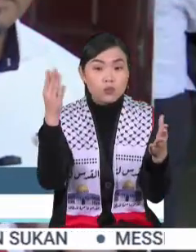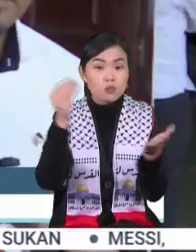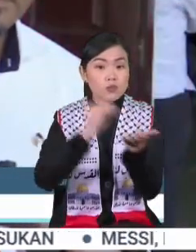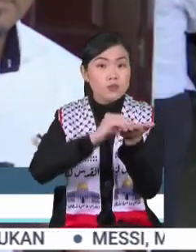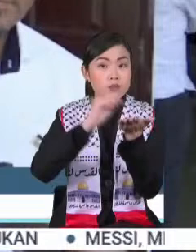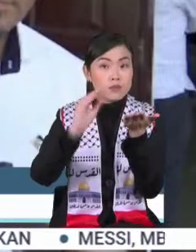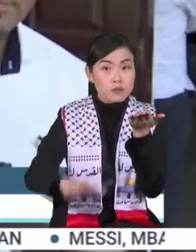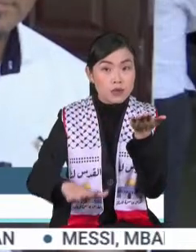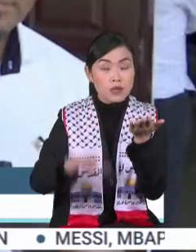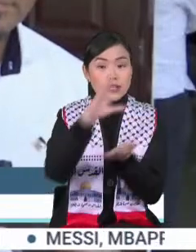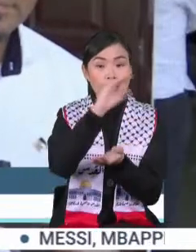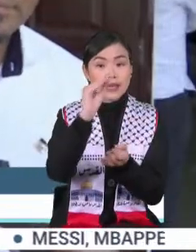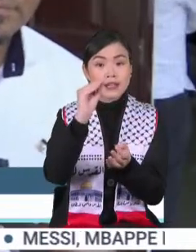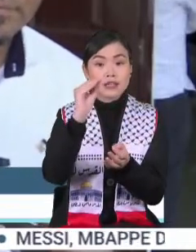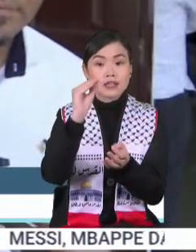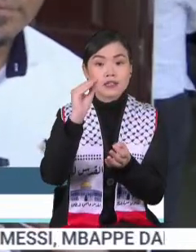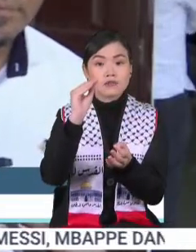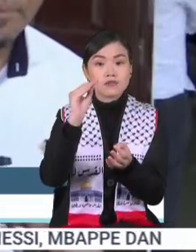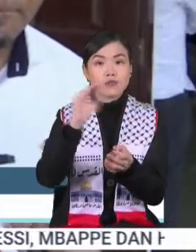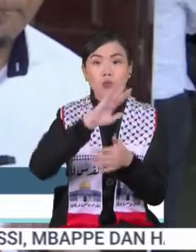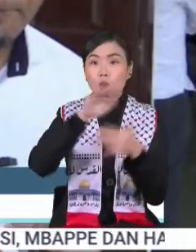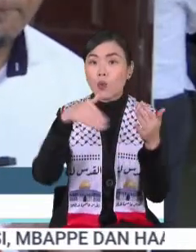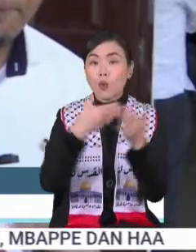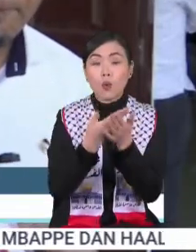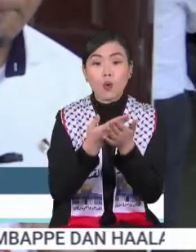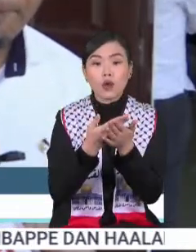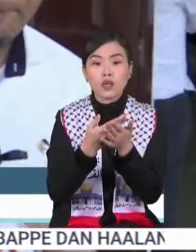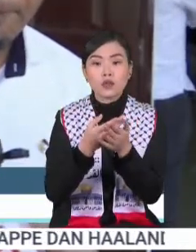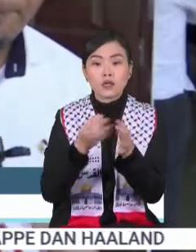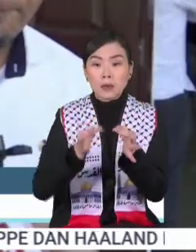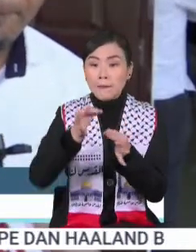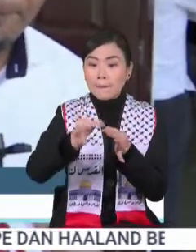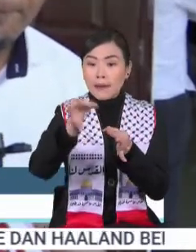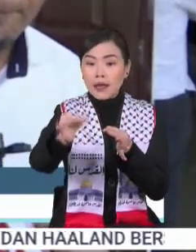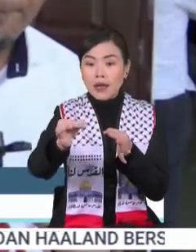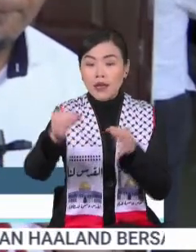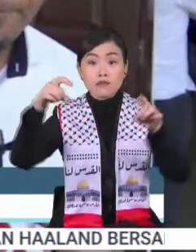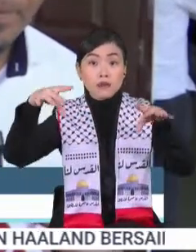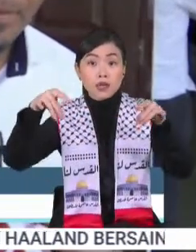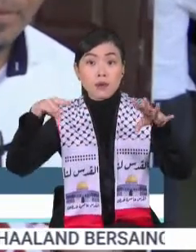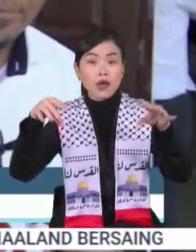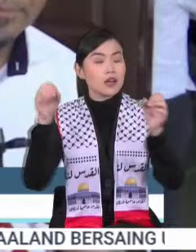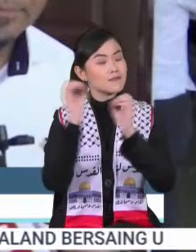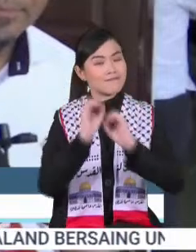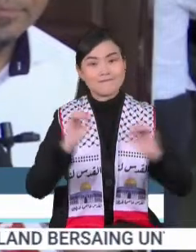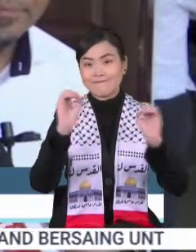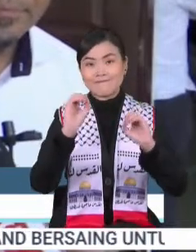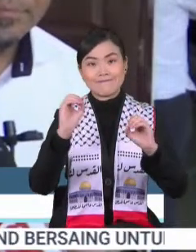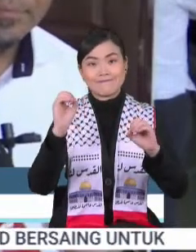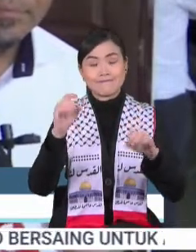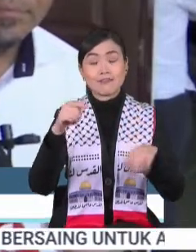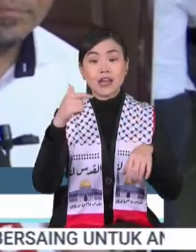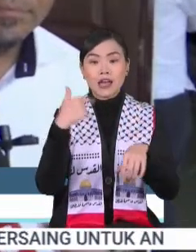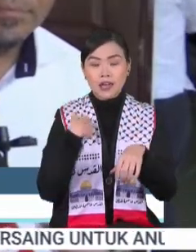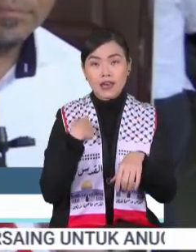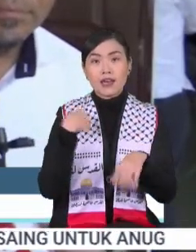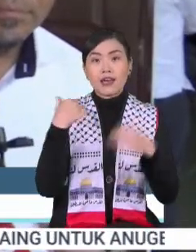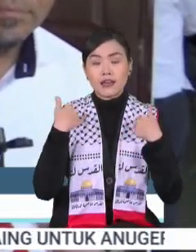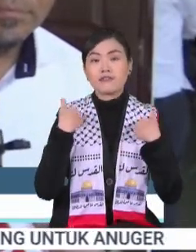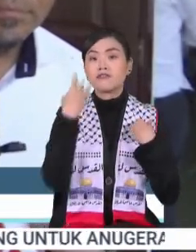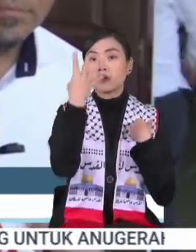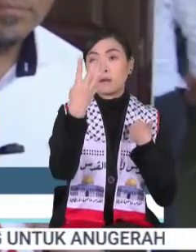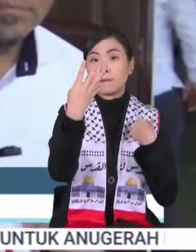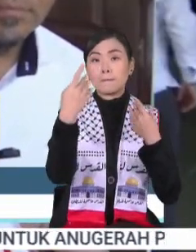pelajar-pelajar dan orang ramai kita tidak menangguhkan paper hari tersebut kita ada EMP paper kita teruskan